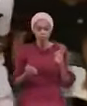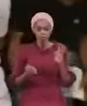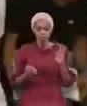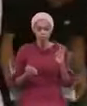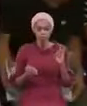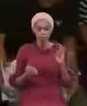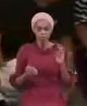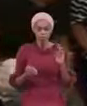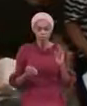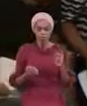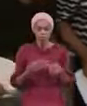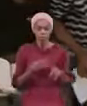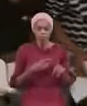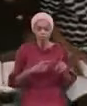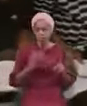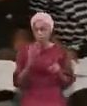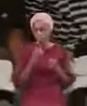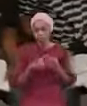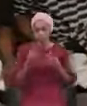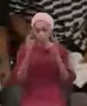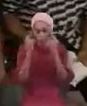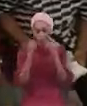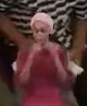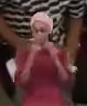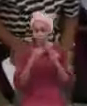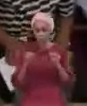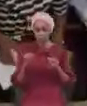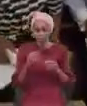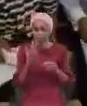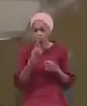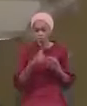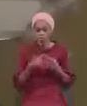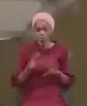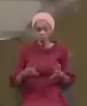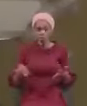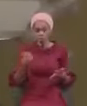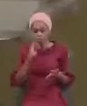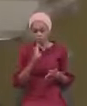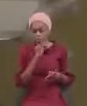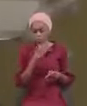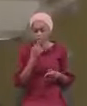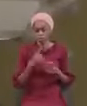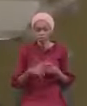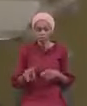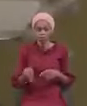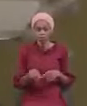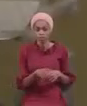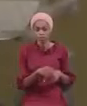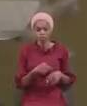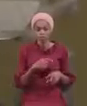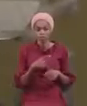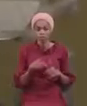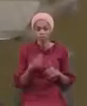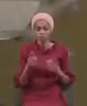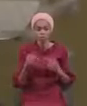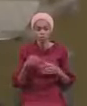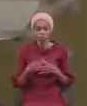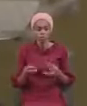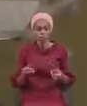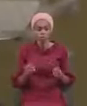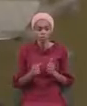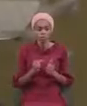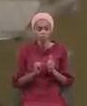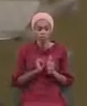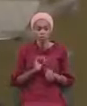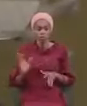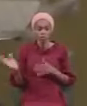parle aux enfants d'Israël et dit et disleur quand vous serez arrivés dans le pays où je vous vous ferez entrer